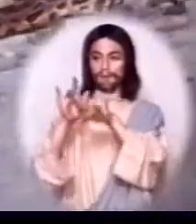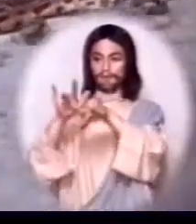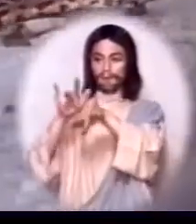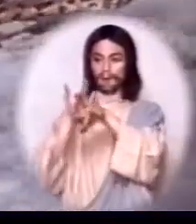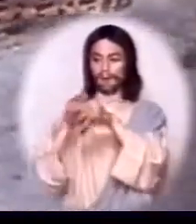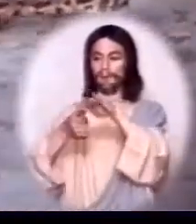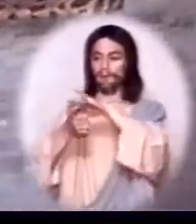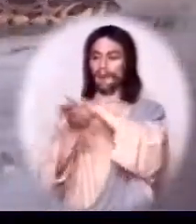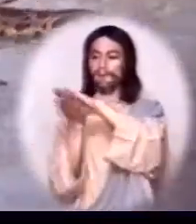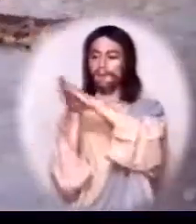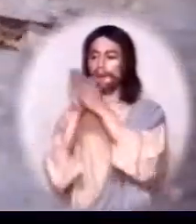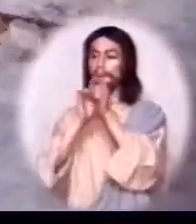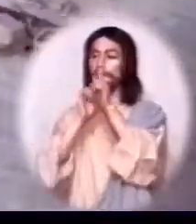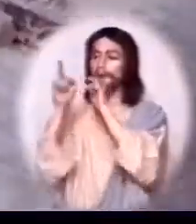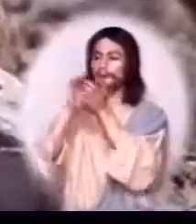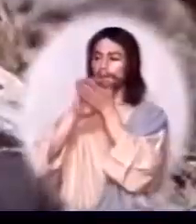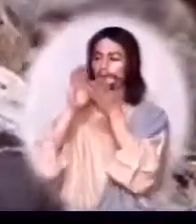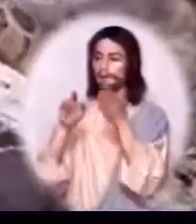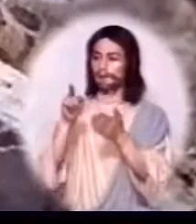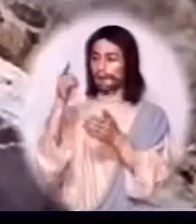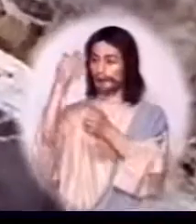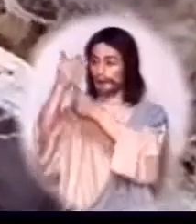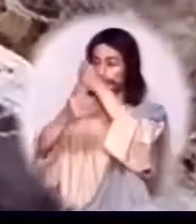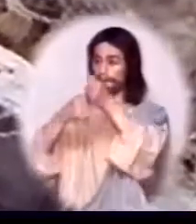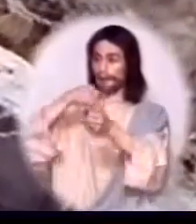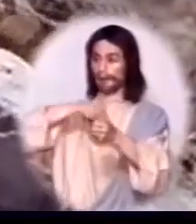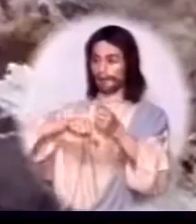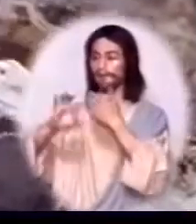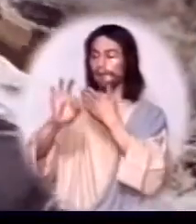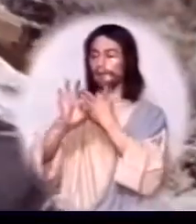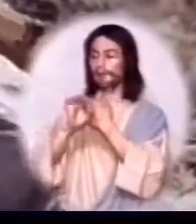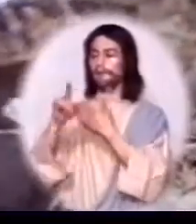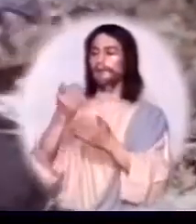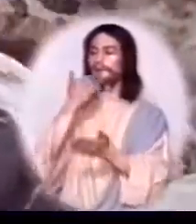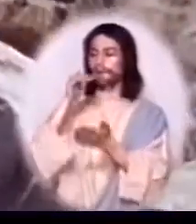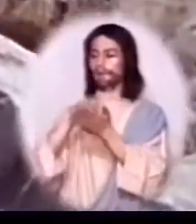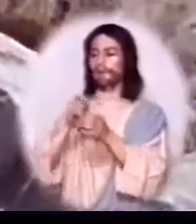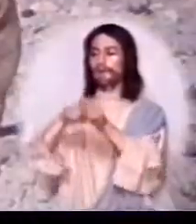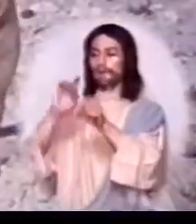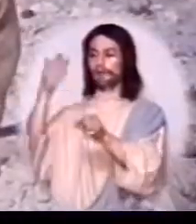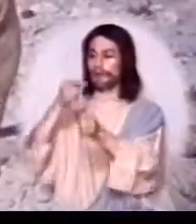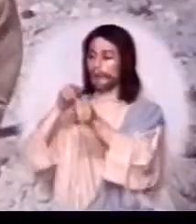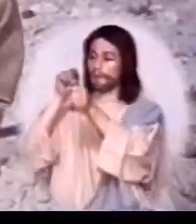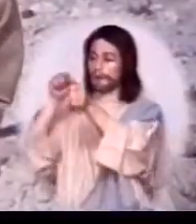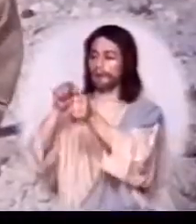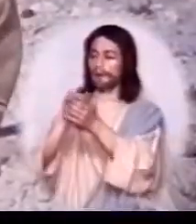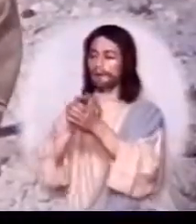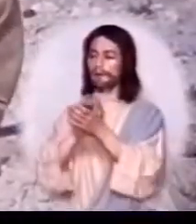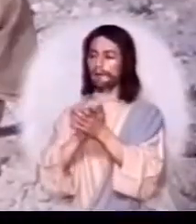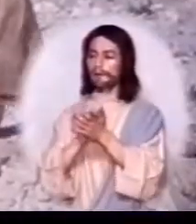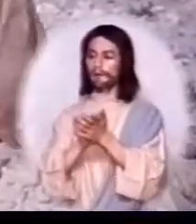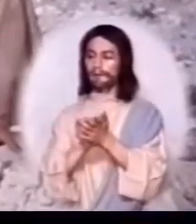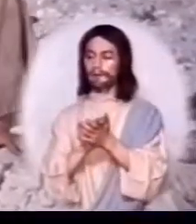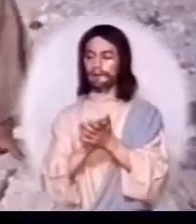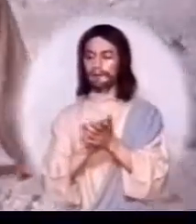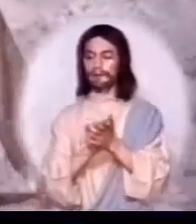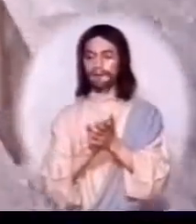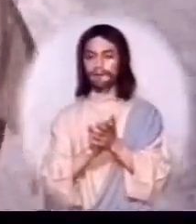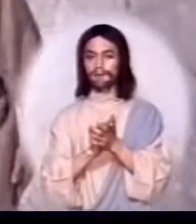그때 마귀가 뱀으로 나타나 그에게 말했습니다. 네가 하나님의 아들이라면 이 돌이 떡이 되게 해봐라.